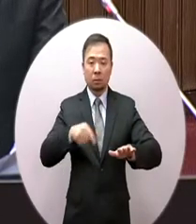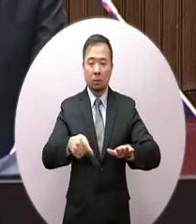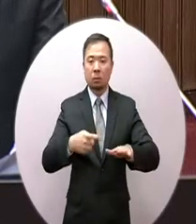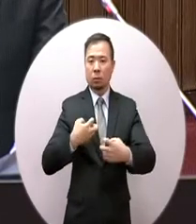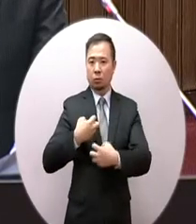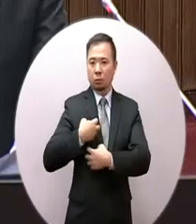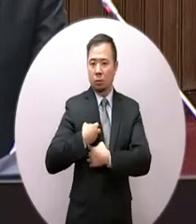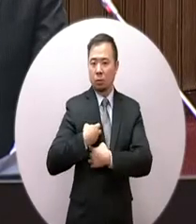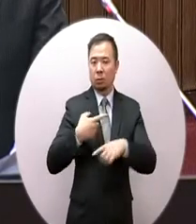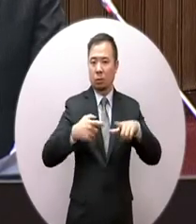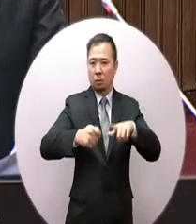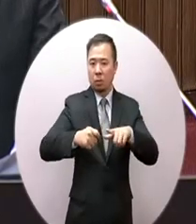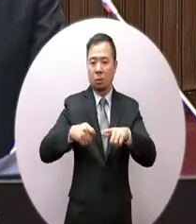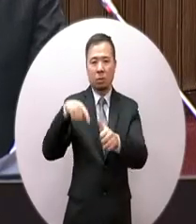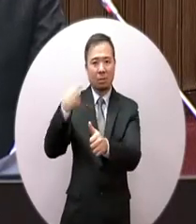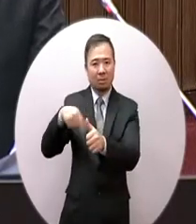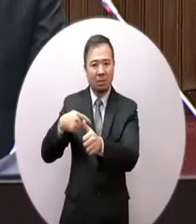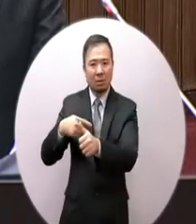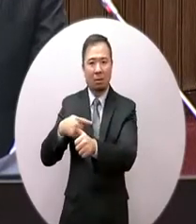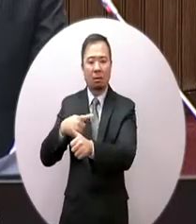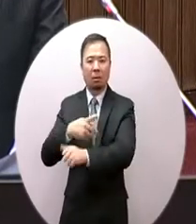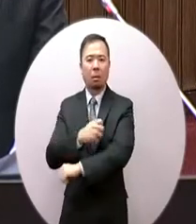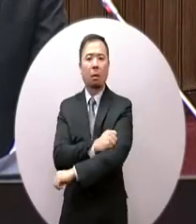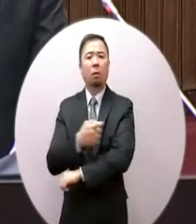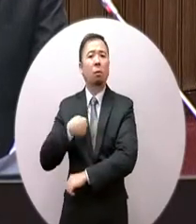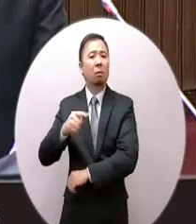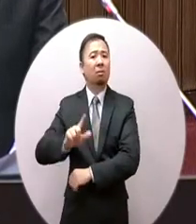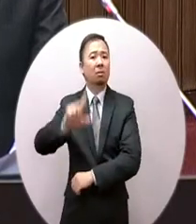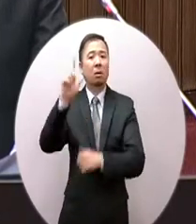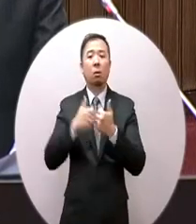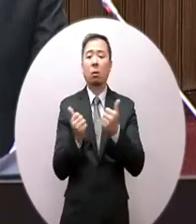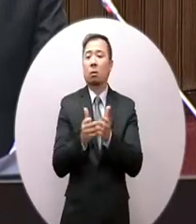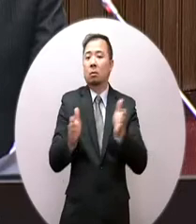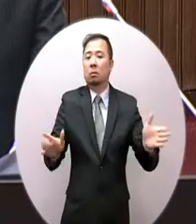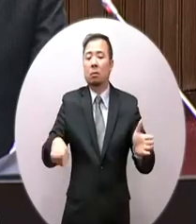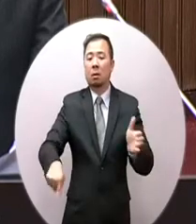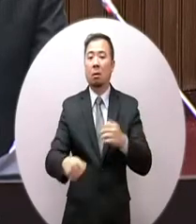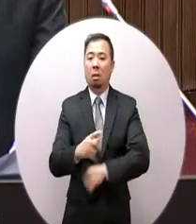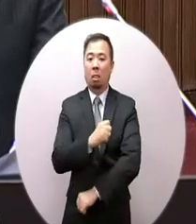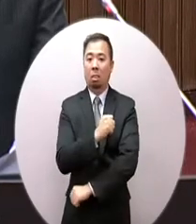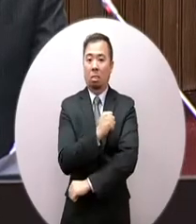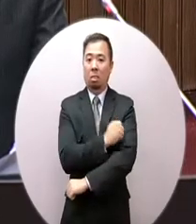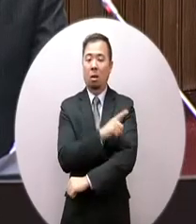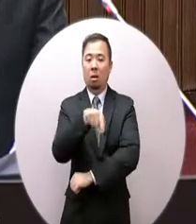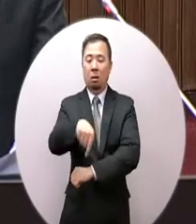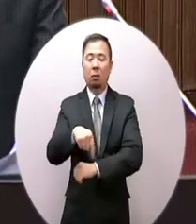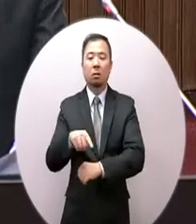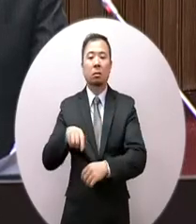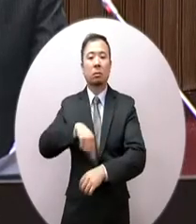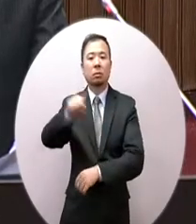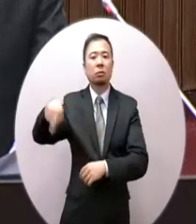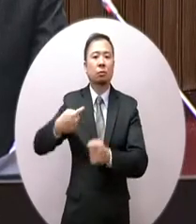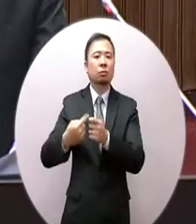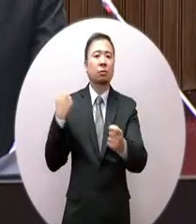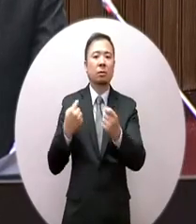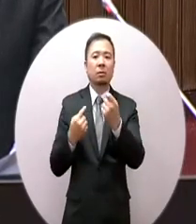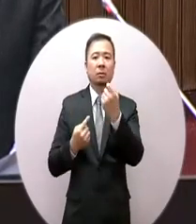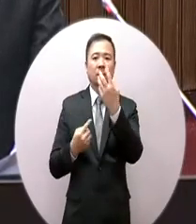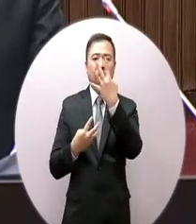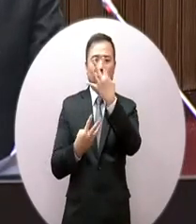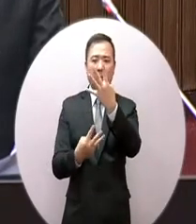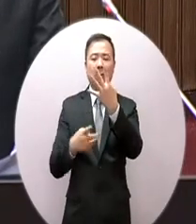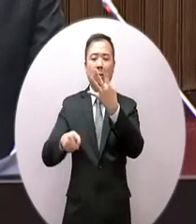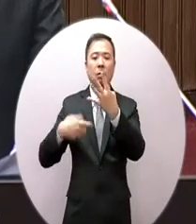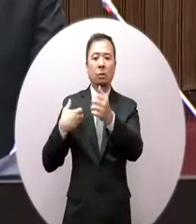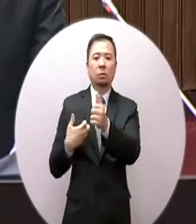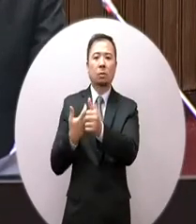嘛， 是 那我上个会期就问说，那劳是去年的4月3号已经送到立法院卫环委员会里面，现